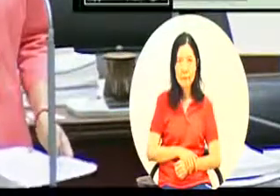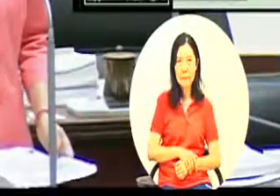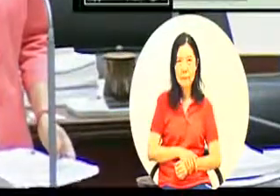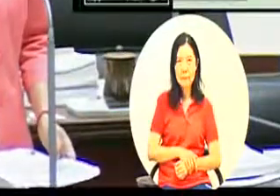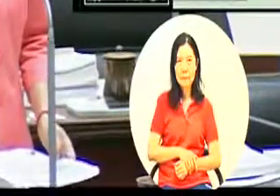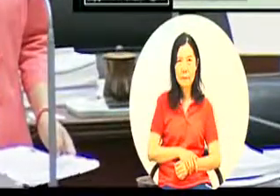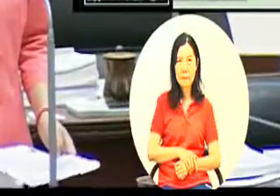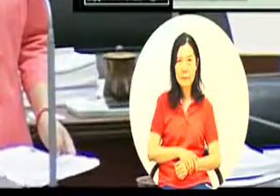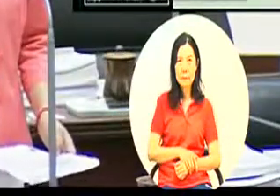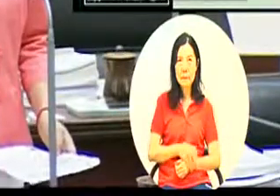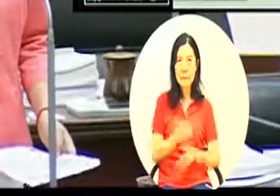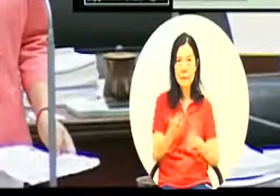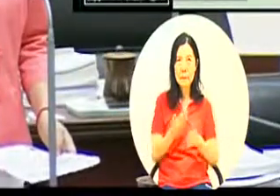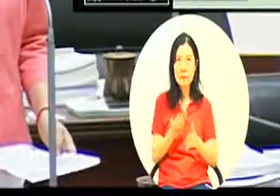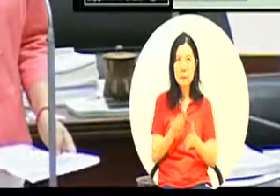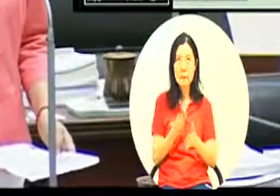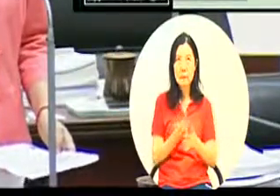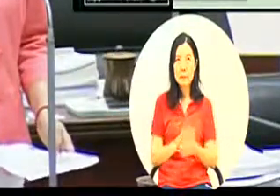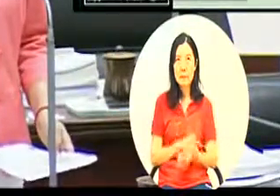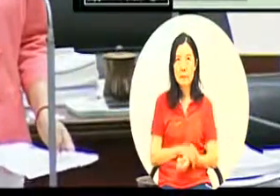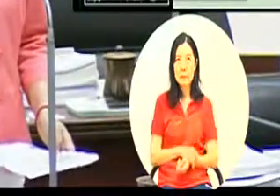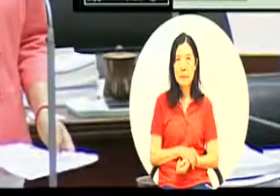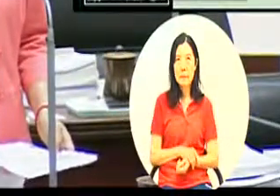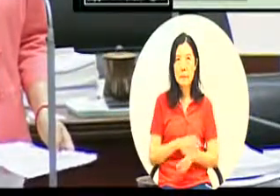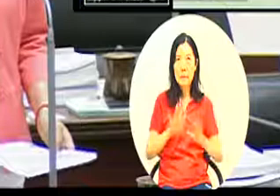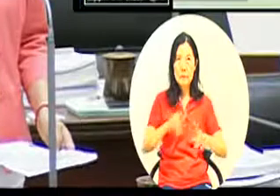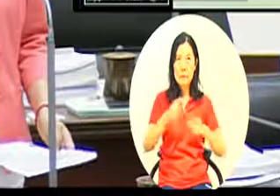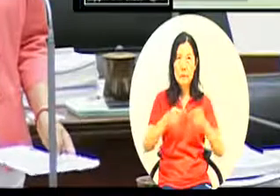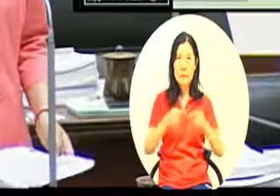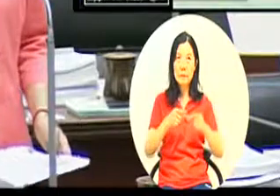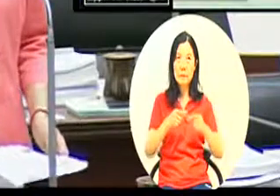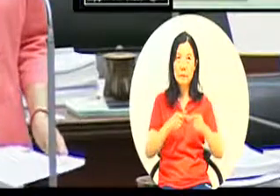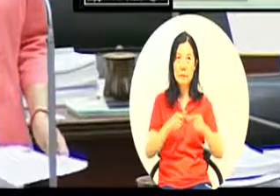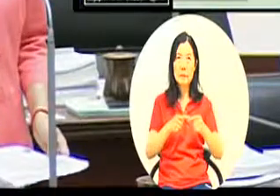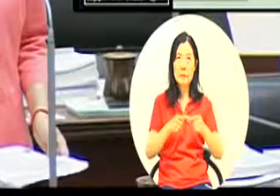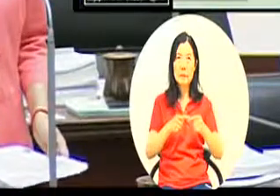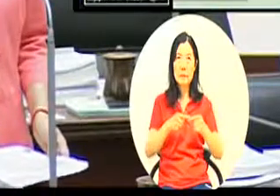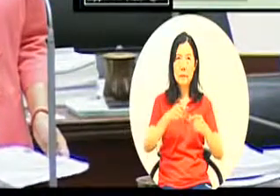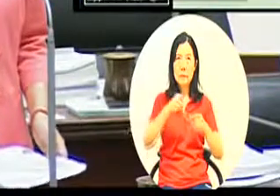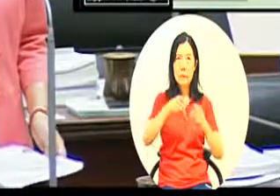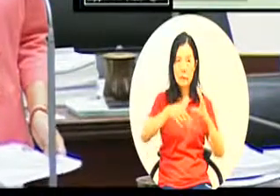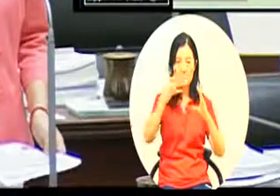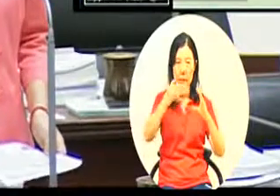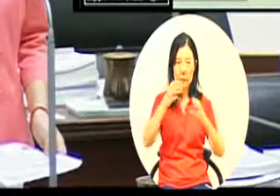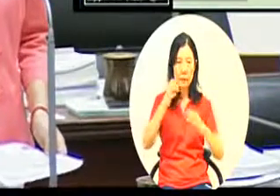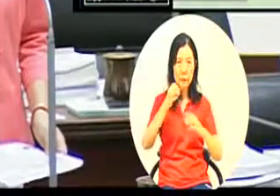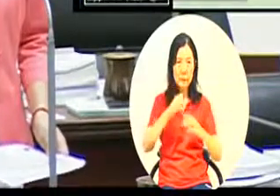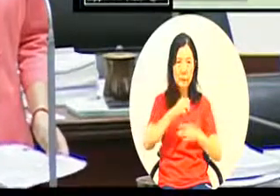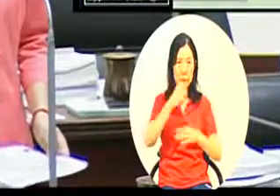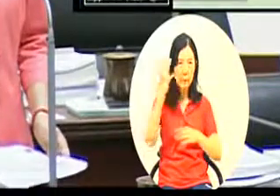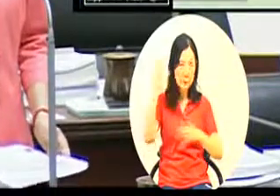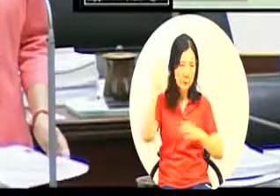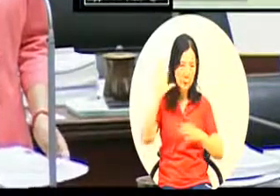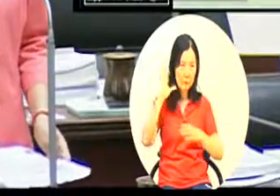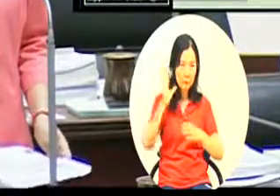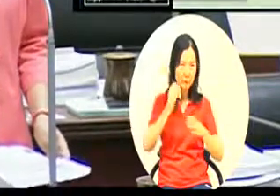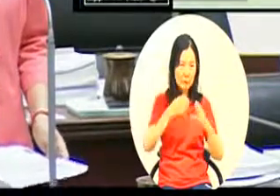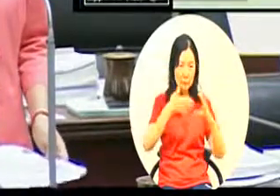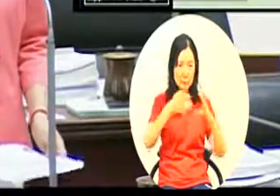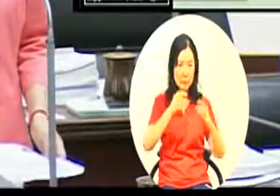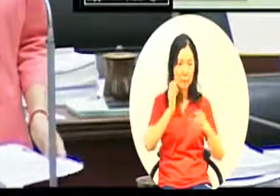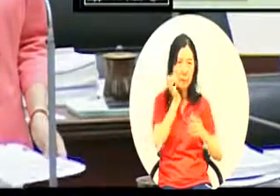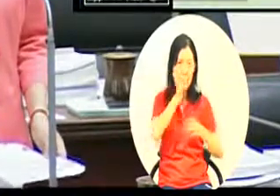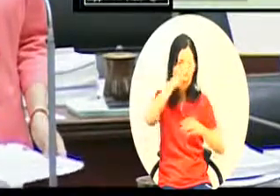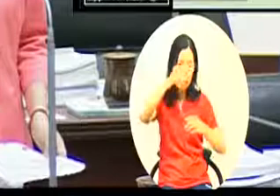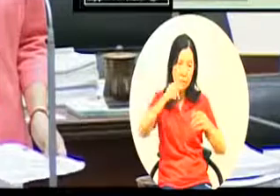那我们刚刚呢，之前呢，在我们今年的媒体里呢也有报道哈，冈山林园人